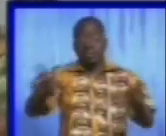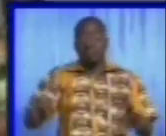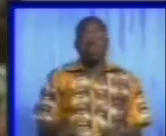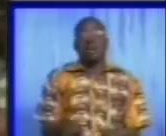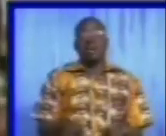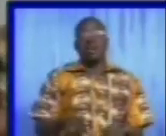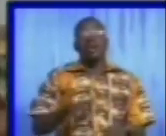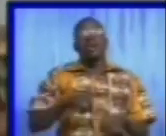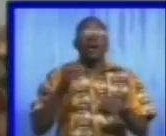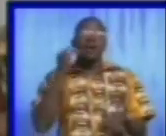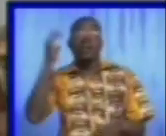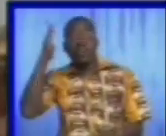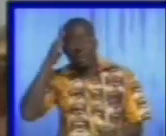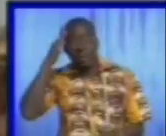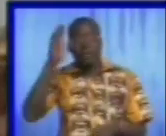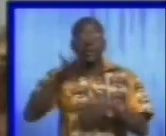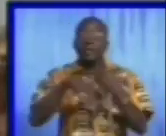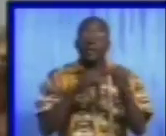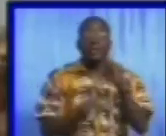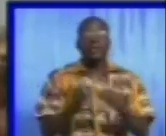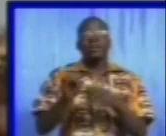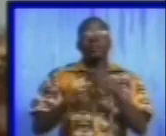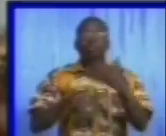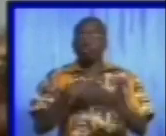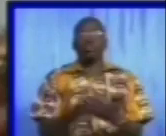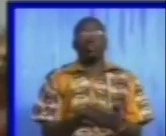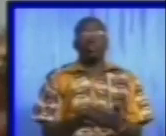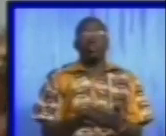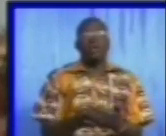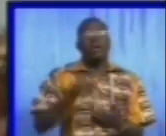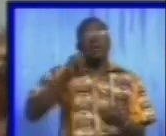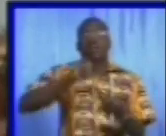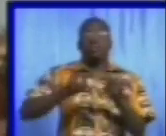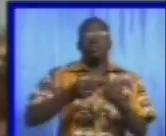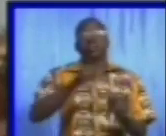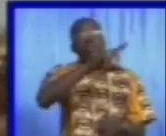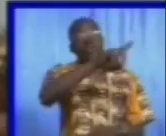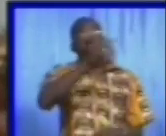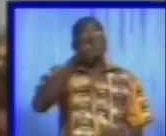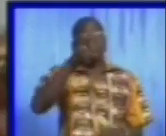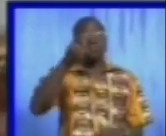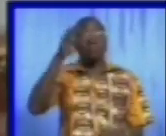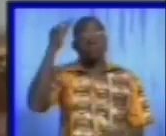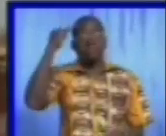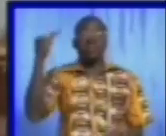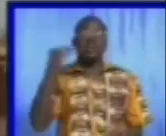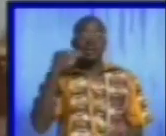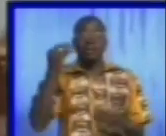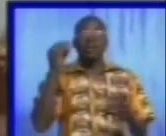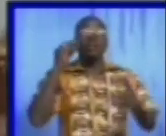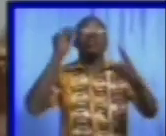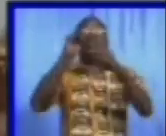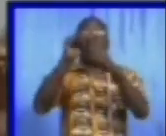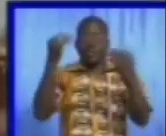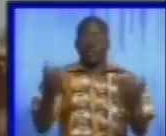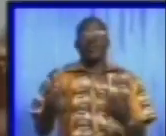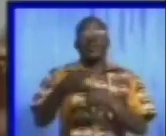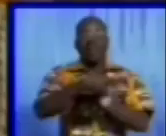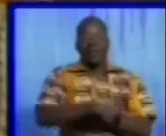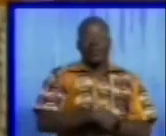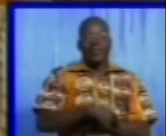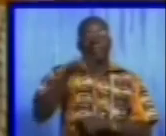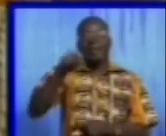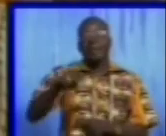je vais totaliser, j'ai à peu près un nombre de 200 têtes. Et mon objectif aujourd'hui, que